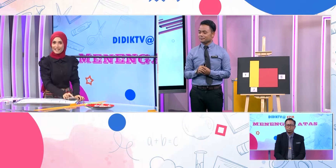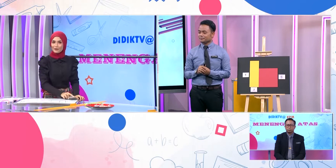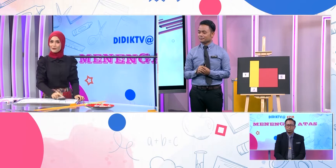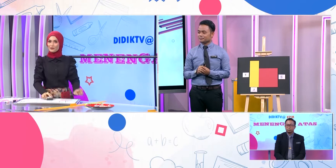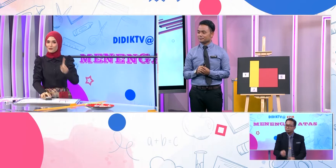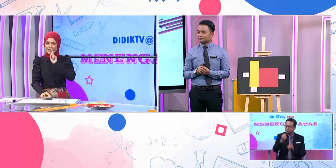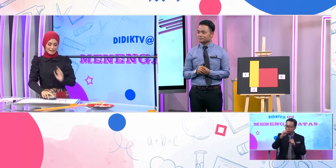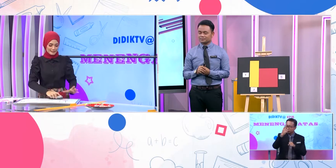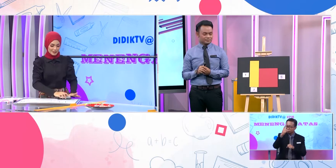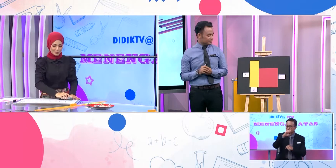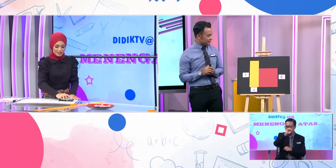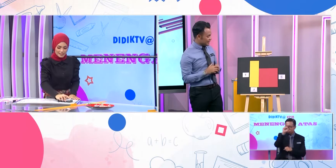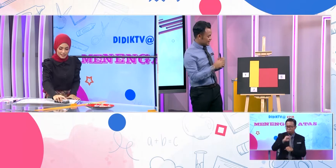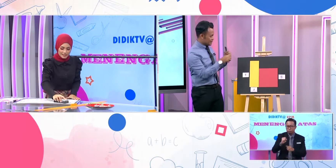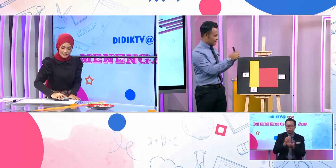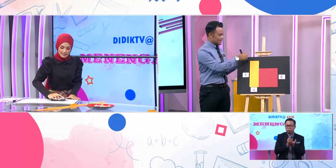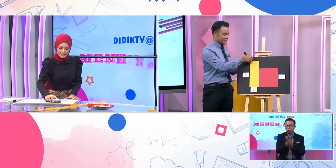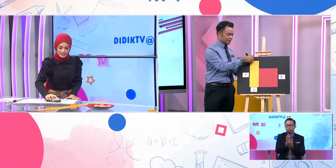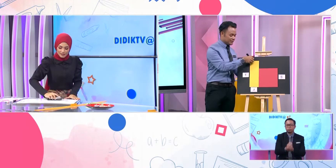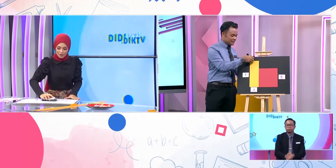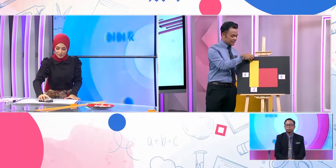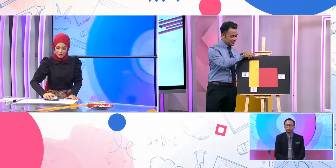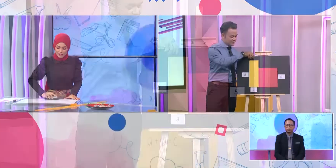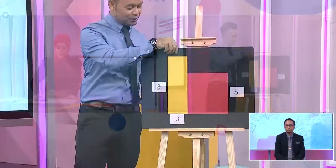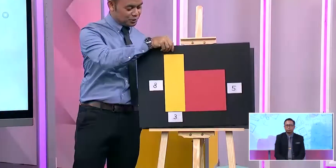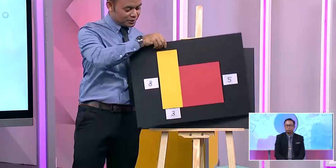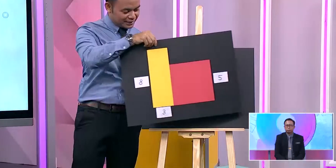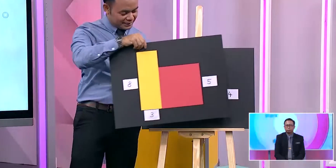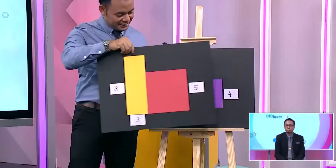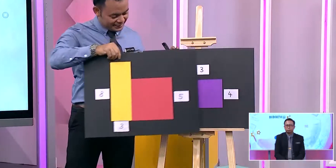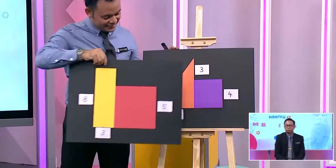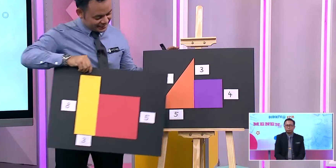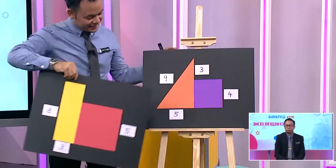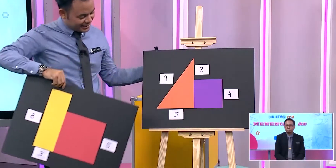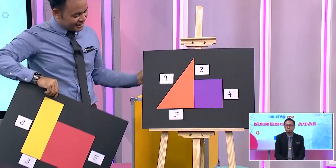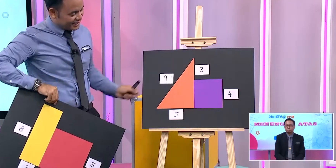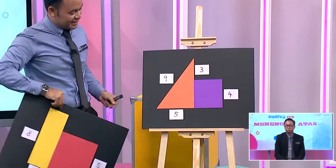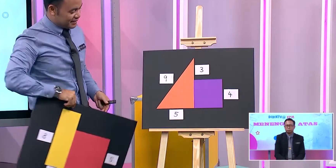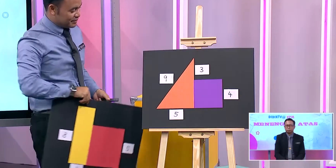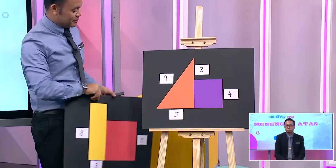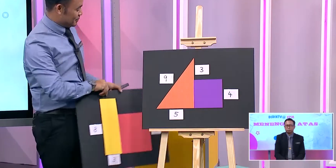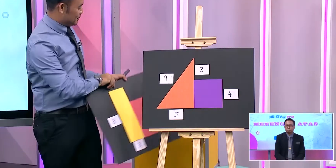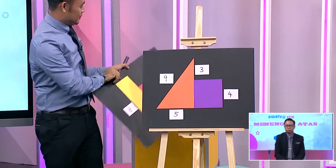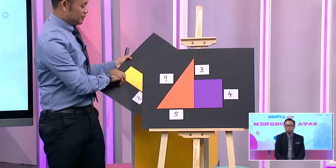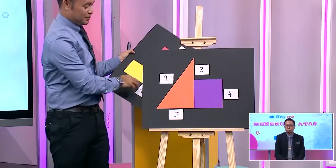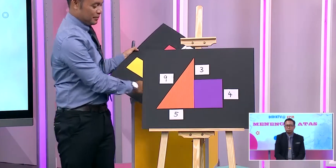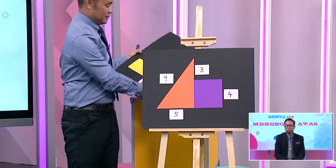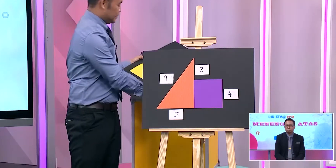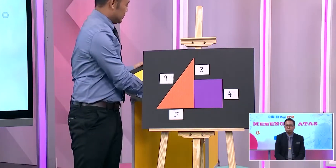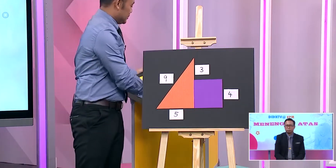bersedia untuk salah seterusnya seterusnya murid di rumahpun lakukan bersama-sama